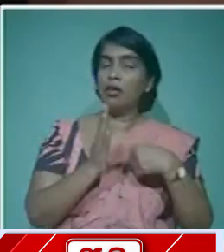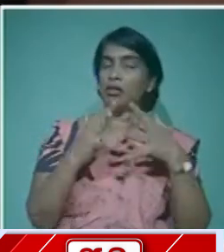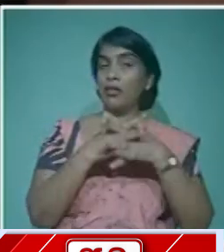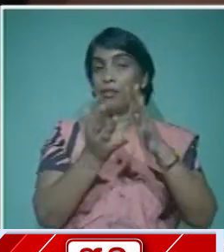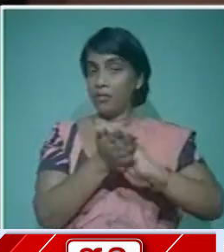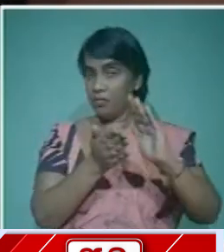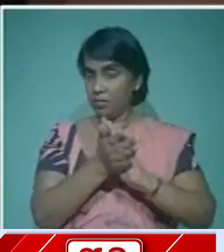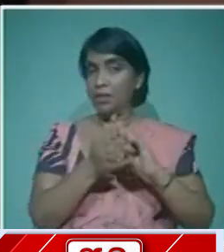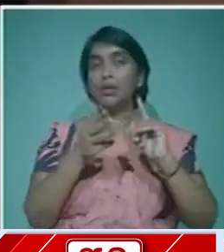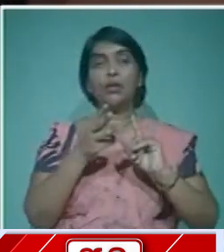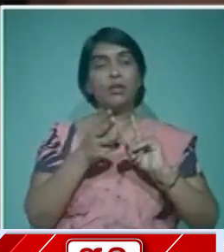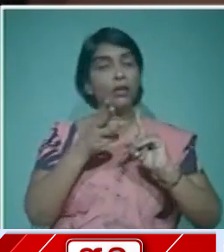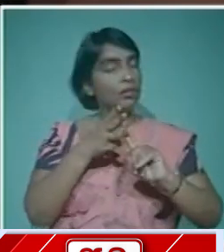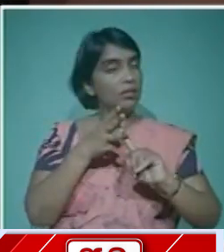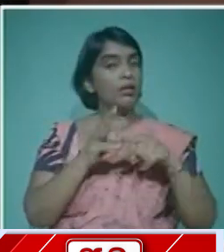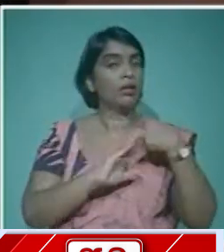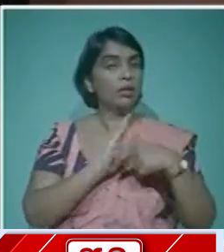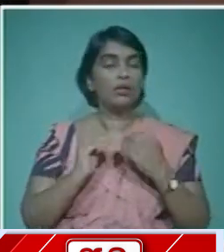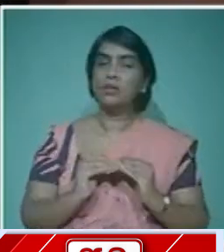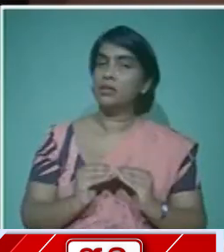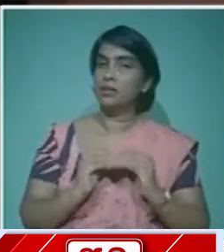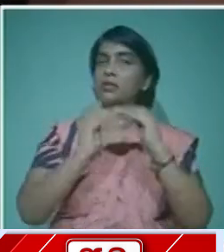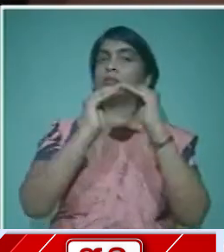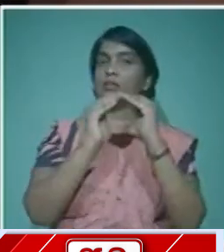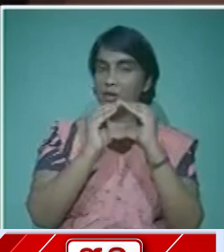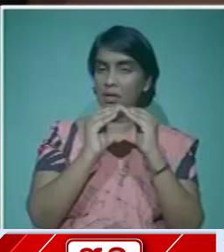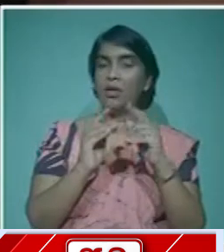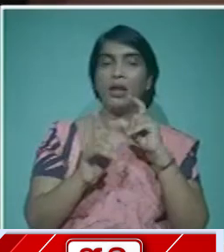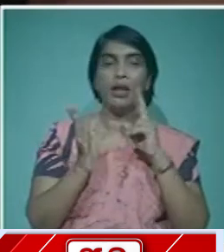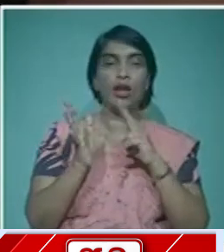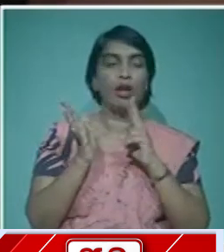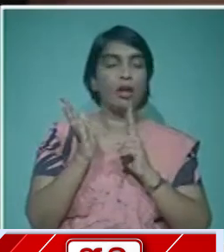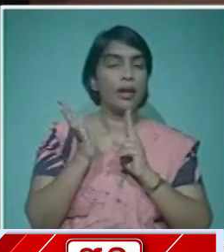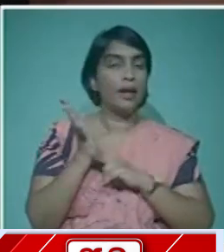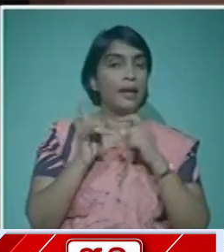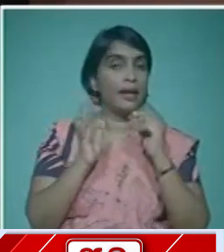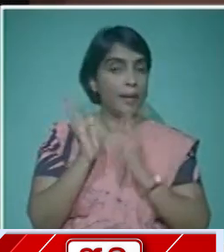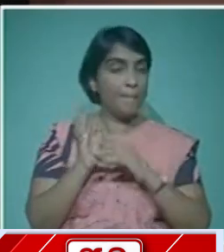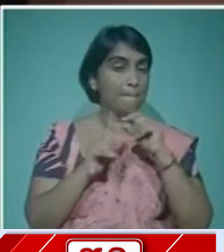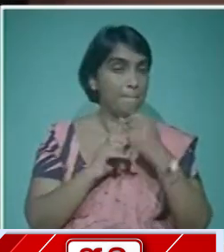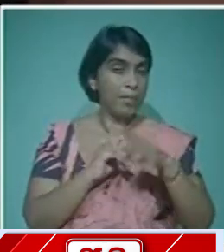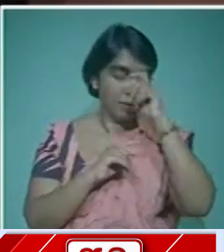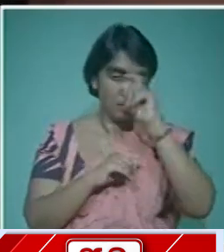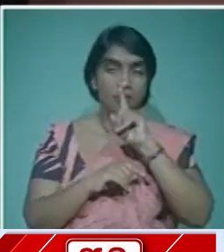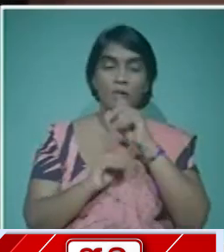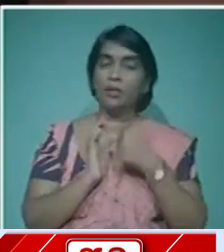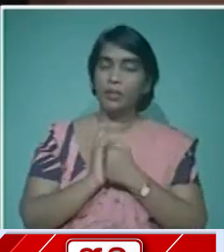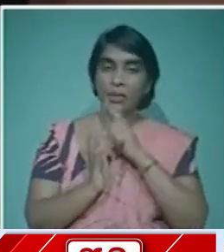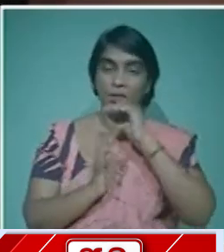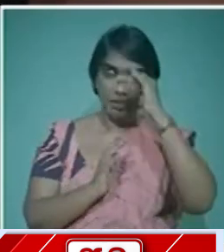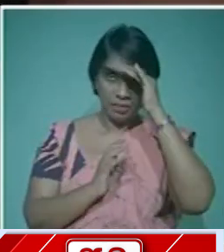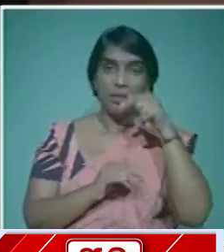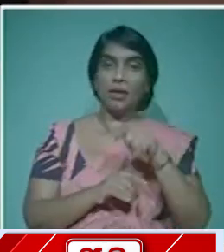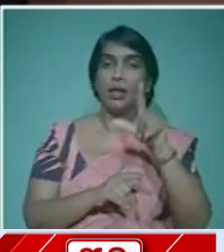සාධනය. දෙවැනි එක තුන්වැනි එක රටේ සංවර්ධනය. ආචාර්ය එන්.එම්. පෙරේරා මැතිතුමා කියනවා ගරු කතානායකතුමනි,